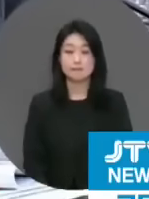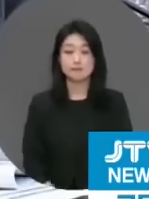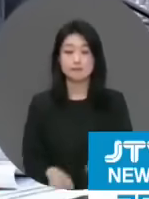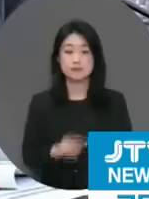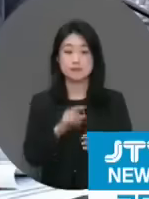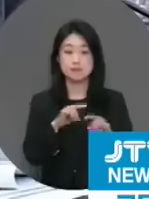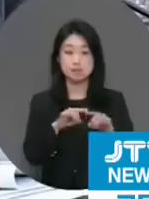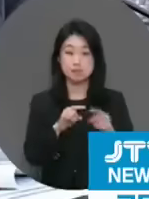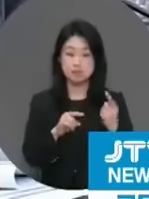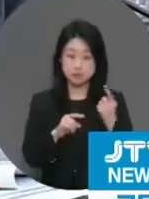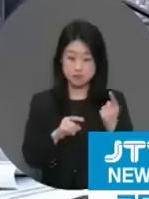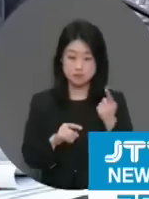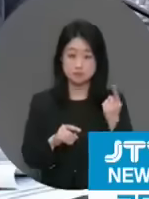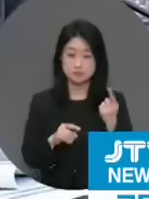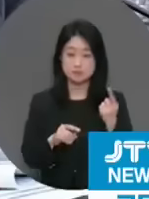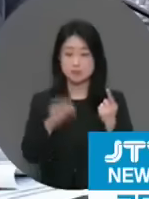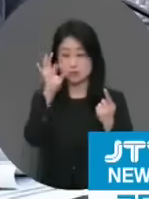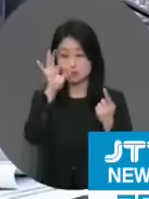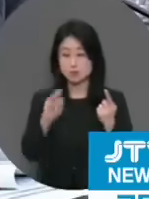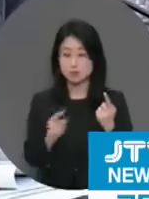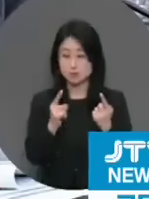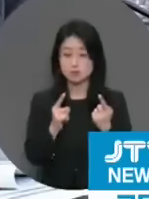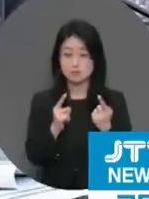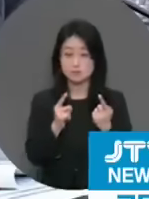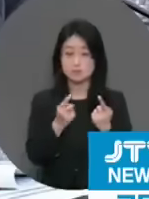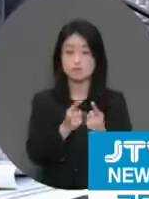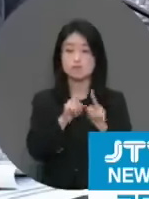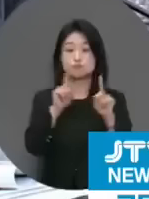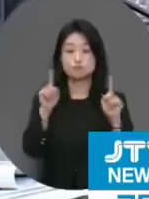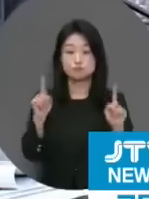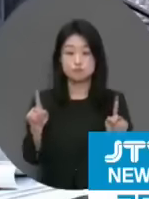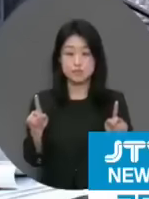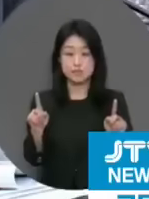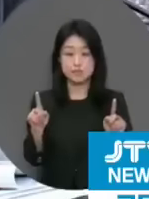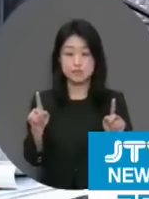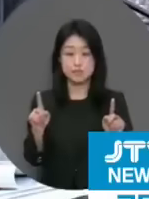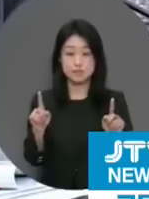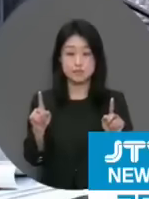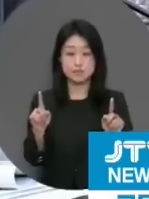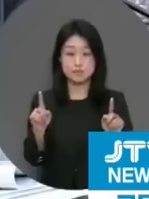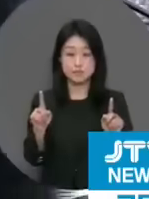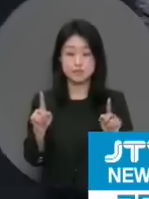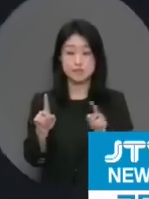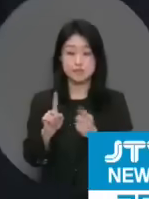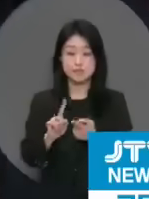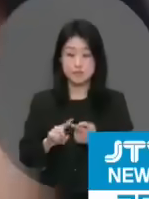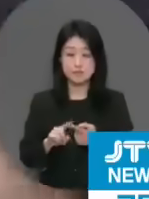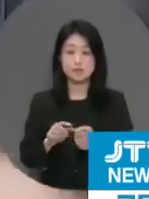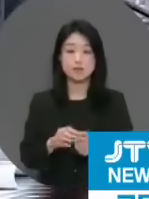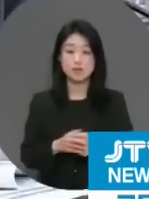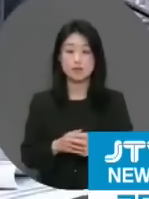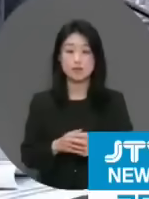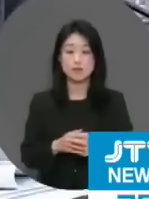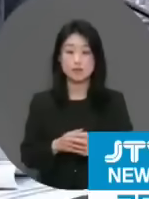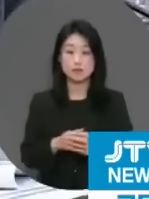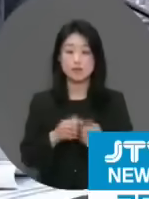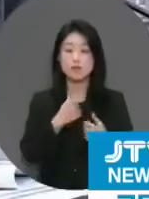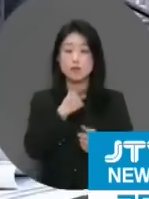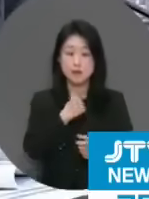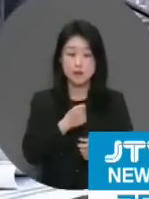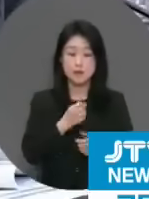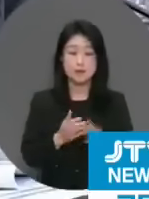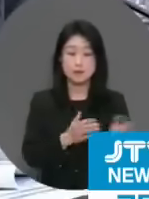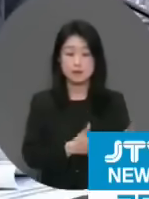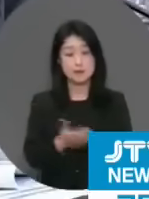분리징수에 대해서 직전 사장은 국민들의 질책 때문에 분리징수를 유지하겠다고 답변했고 박장범